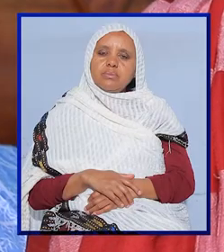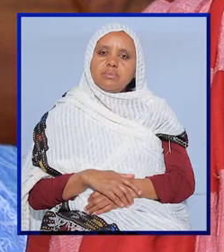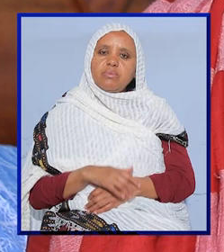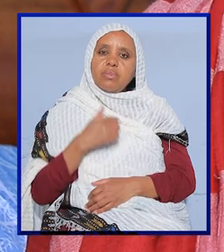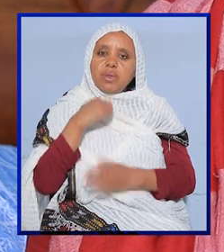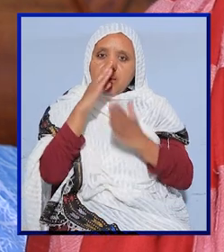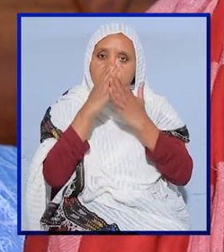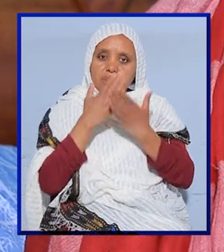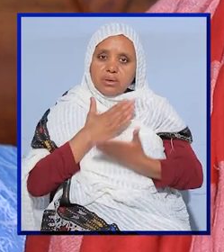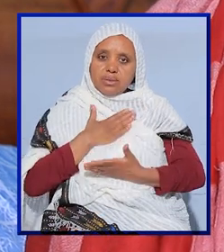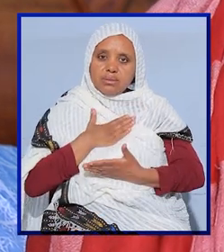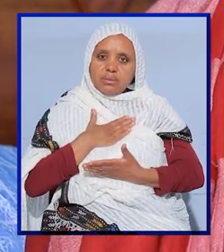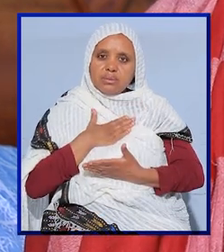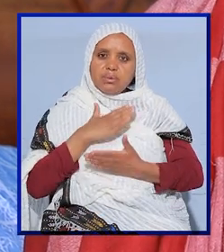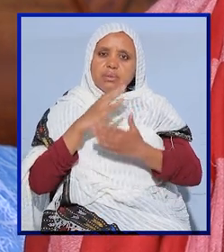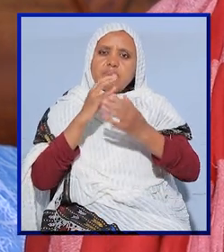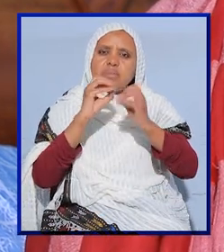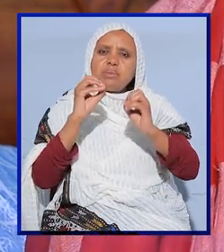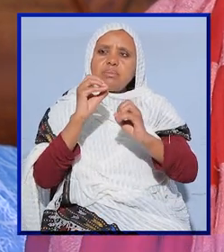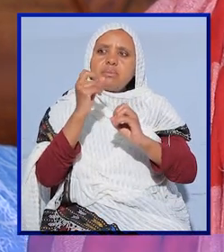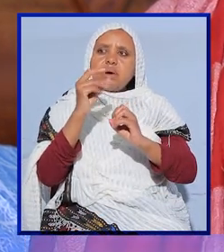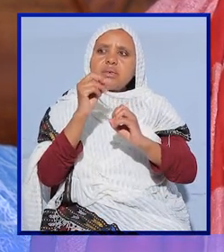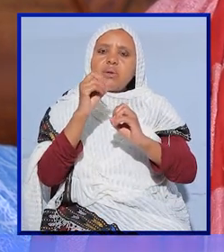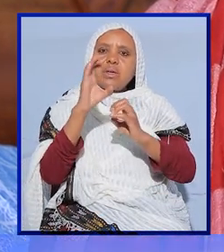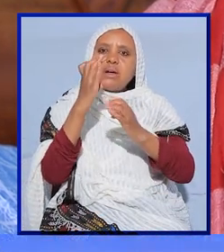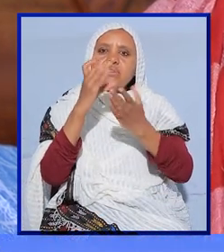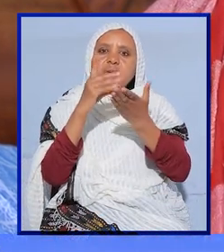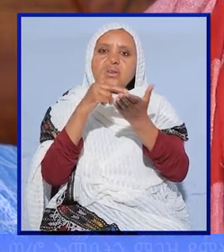የኔ ልጅ ምንም ማድረግ አስራ ሁለት ያክፍል ተፈተነ።